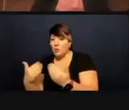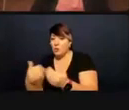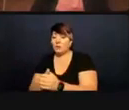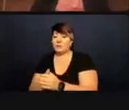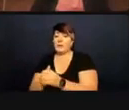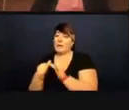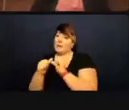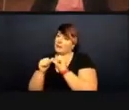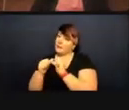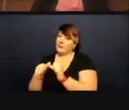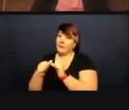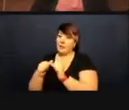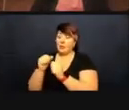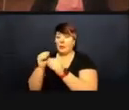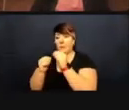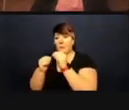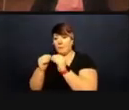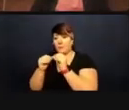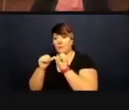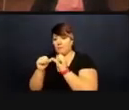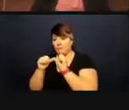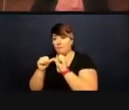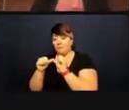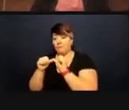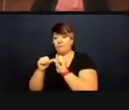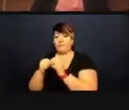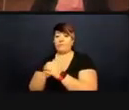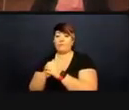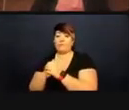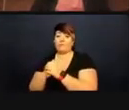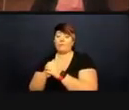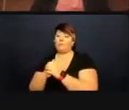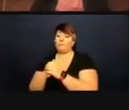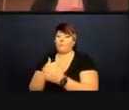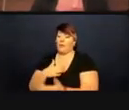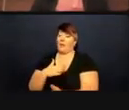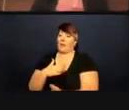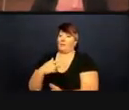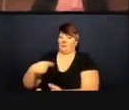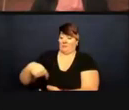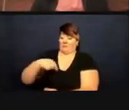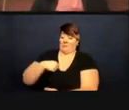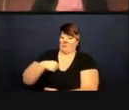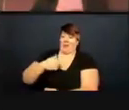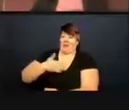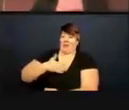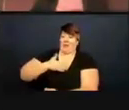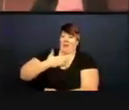vifaa vyetu ambavyo viko na